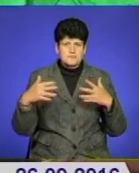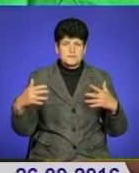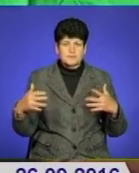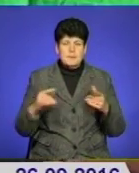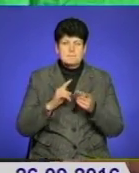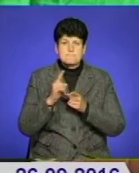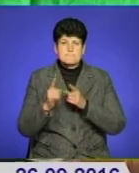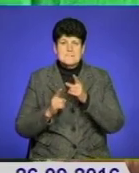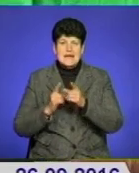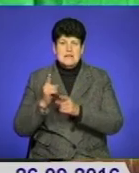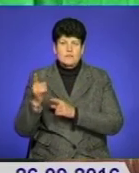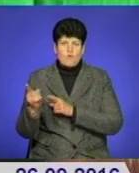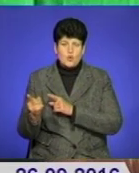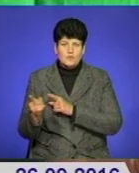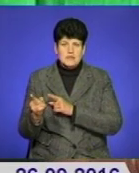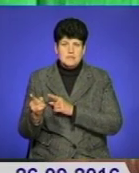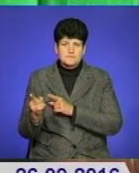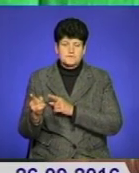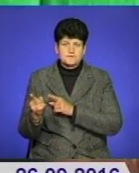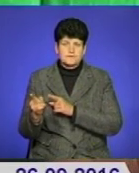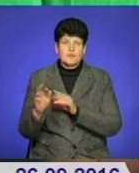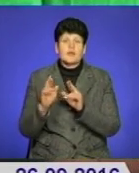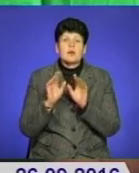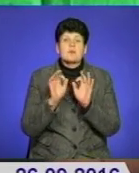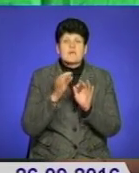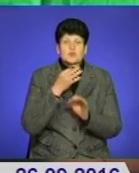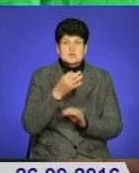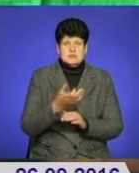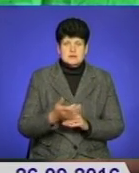їх перетворювали, як би це правильно сказати,